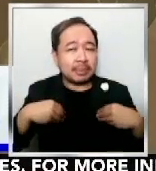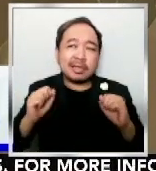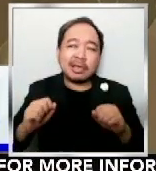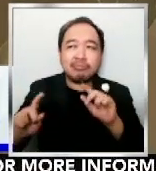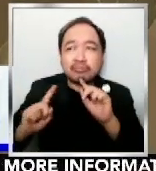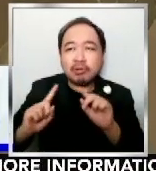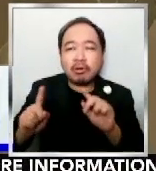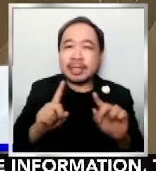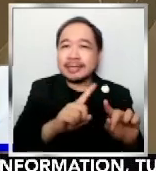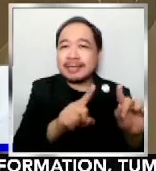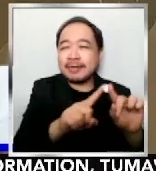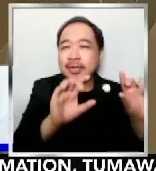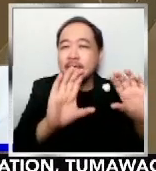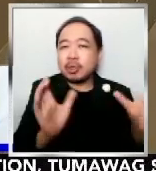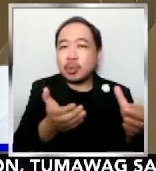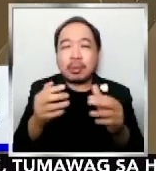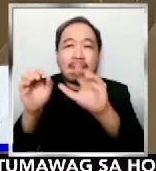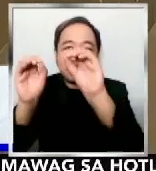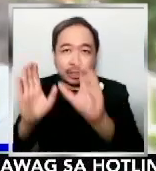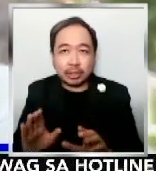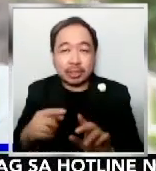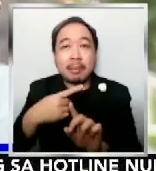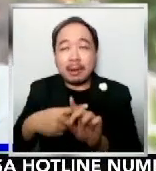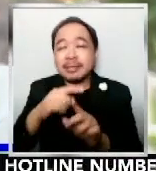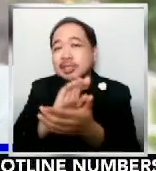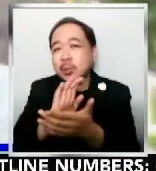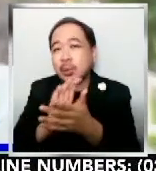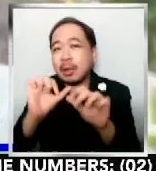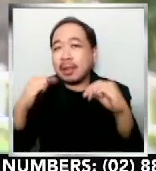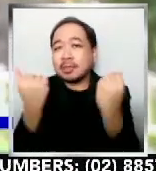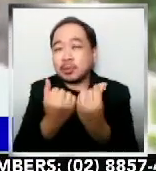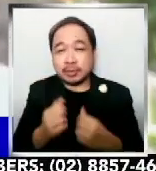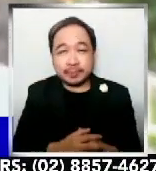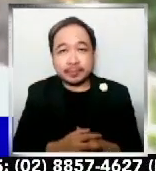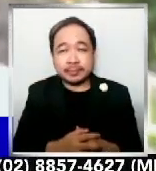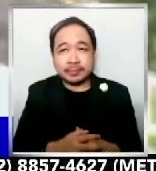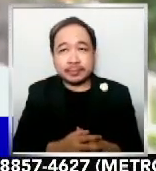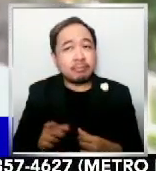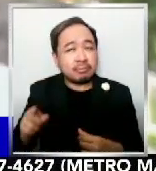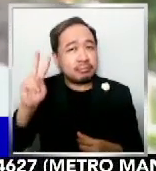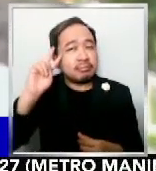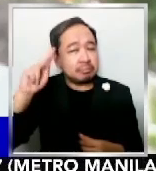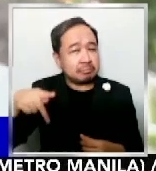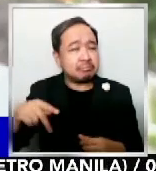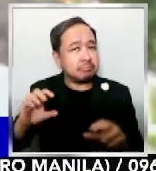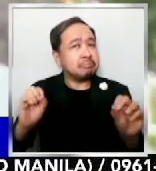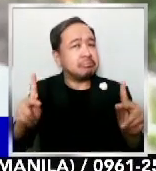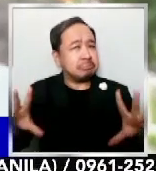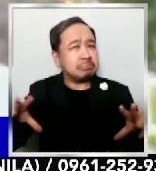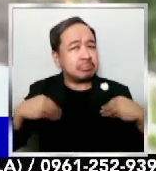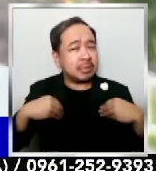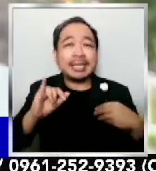iba't ibang grupo ng mga guro at samahan ng eskwelahan. Wala raw nakikitang problema si Vice President Sara Duterte kung magkakasama